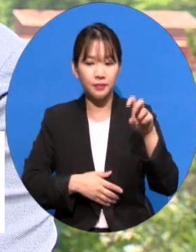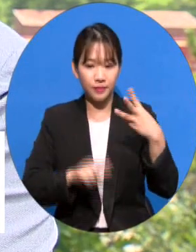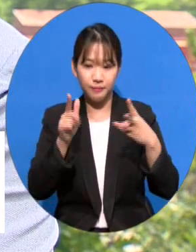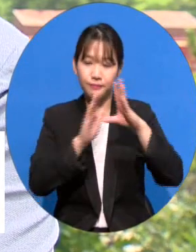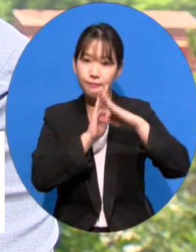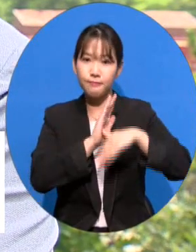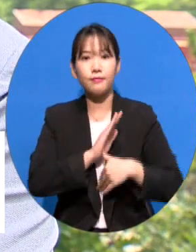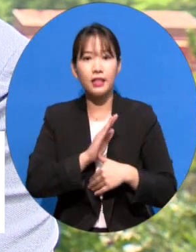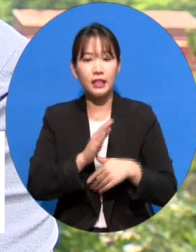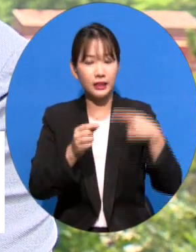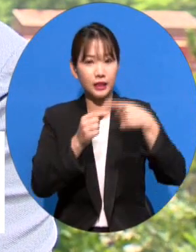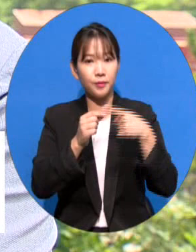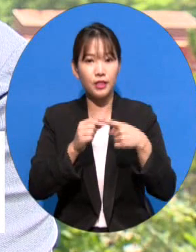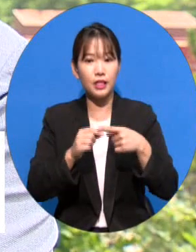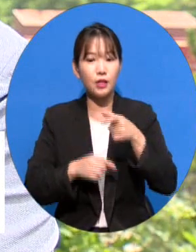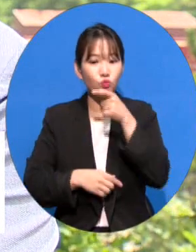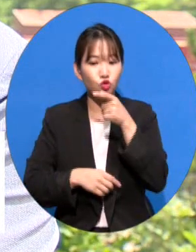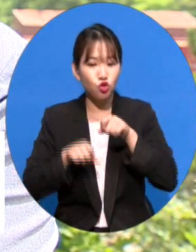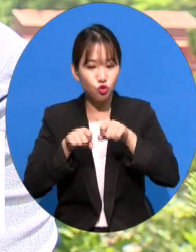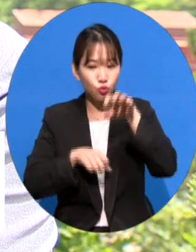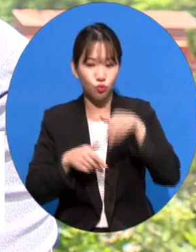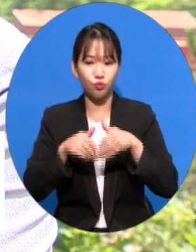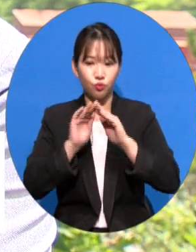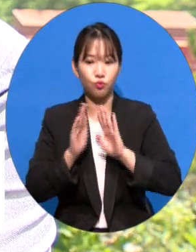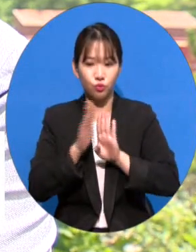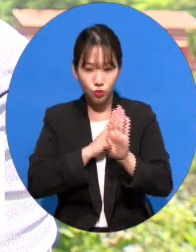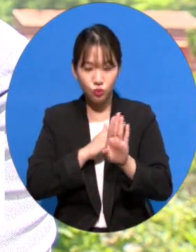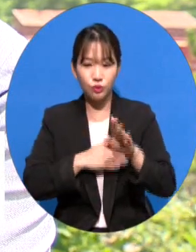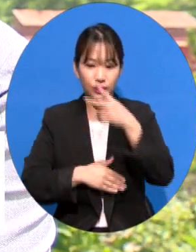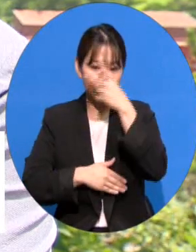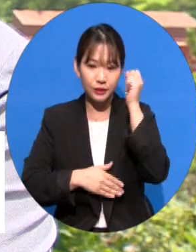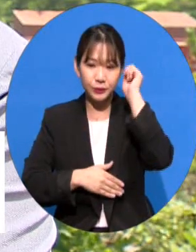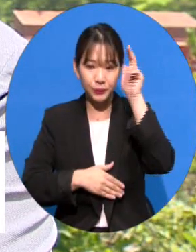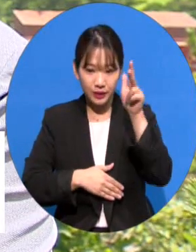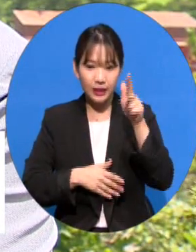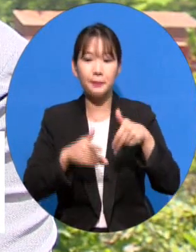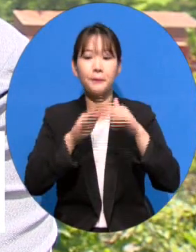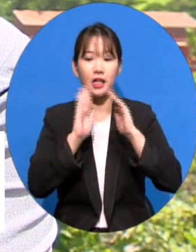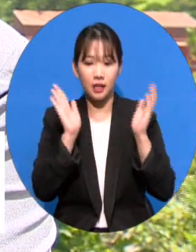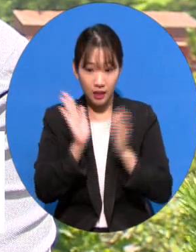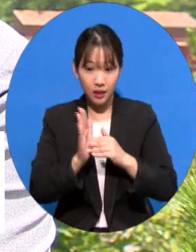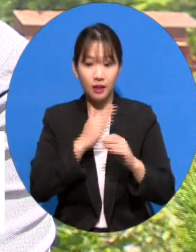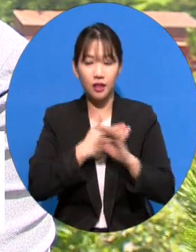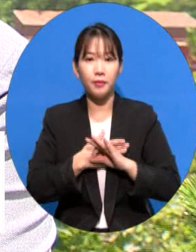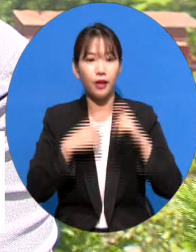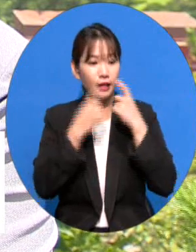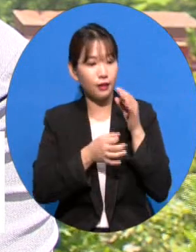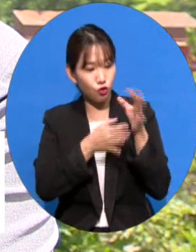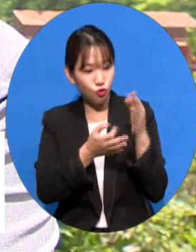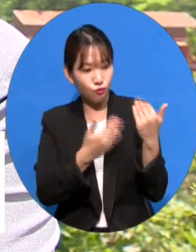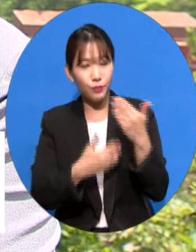2023년에 1단계 하수처리장이 설치되고 리조트 호텔이 착공되면 민자 유치